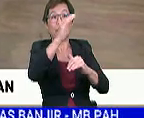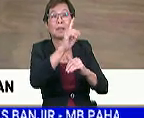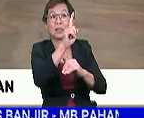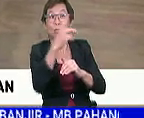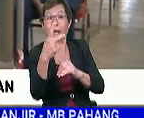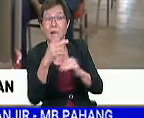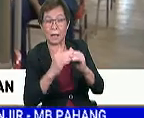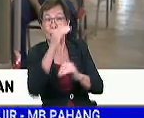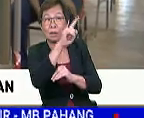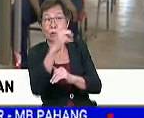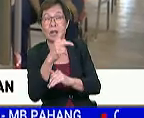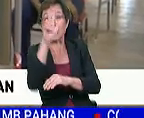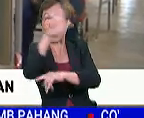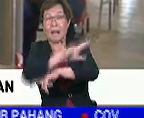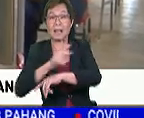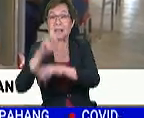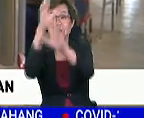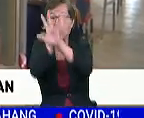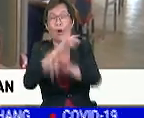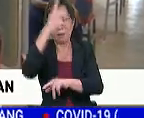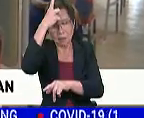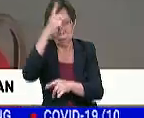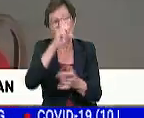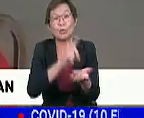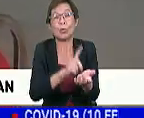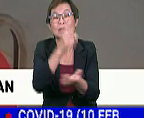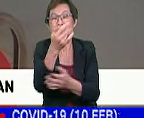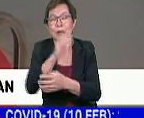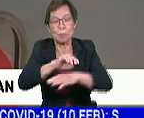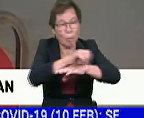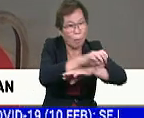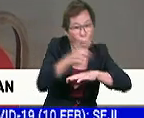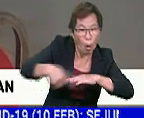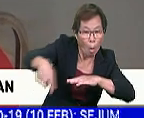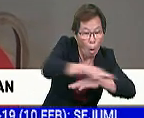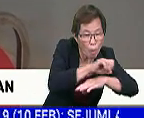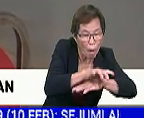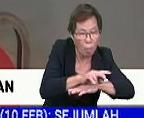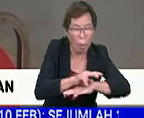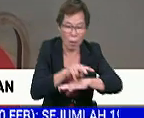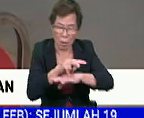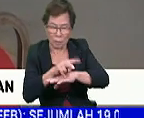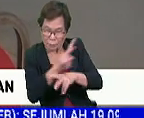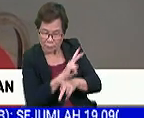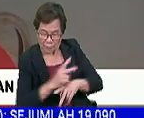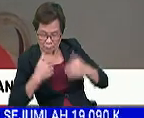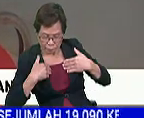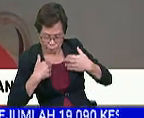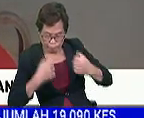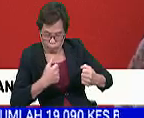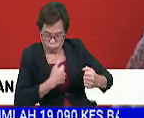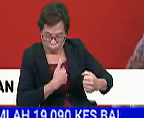beberapa hari lalu di Sarawak Datuk Seri Dr SIM menasihati penduduk negeri ini supaya terus memantau kesihatan diri dan menjaga